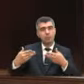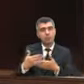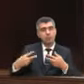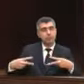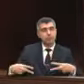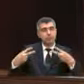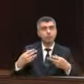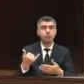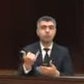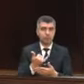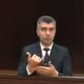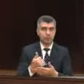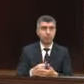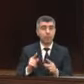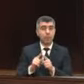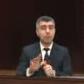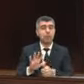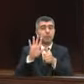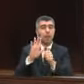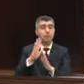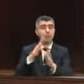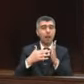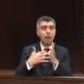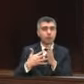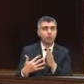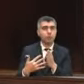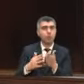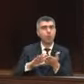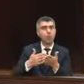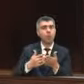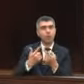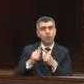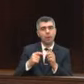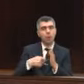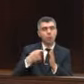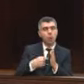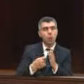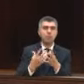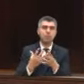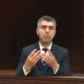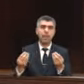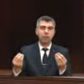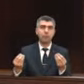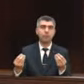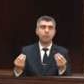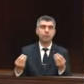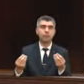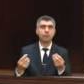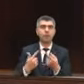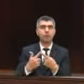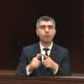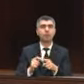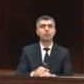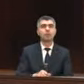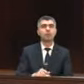الرقمي كيتضمن 6 البرامج و 22 مشروع، والان ما بقات مجرد مشاريع، العديد منها الان يعني يمكن اي فريق